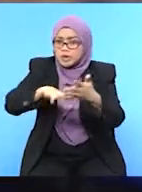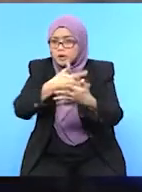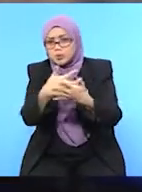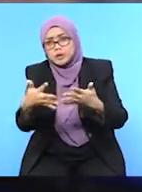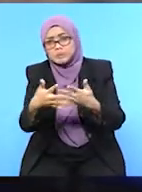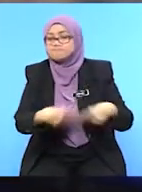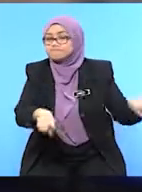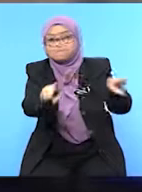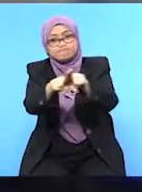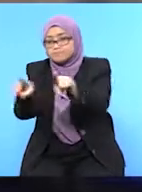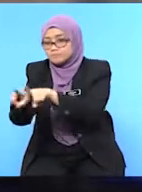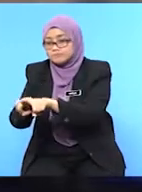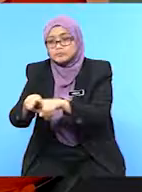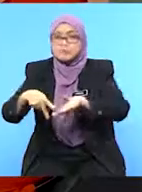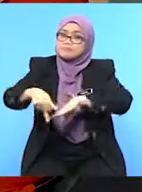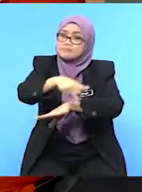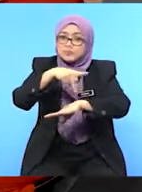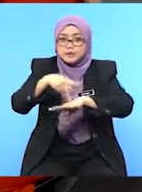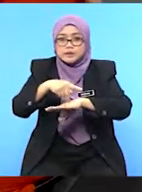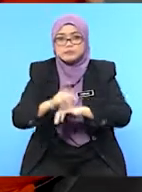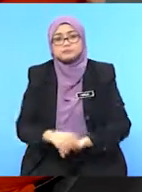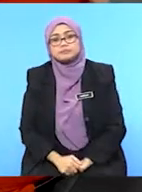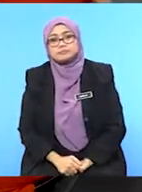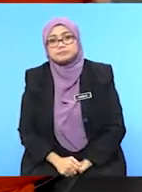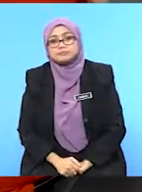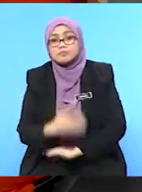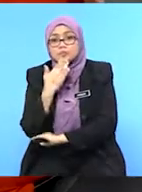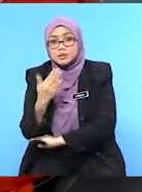jadwal diselaraskan secara buku size by